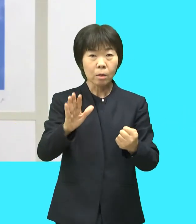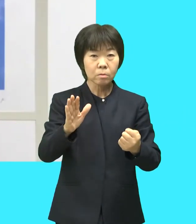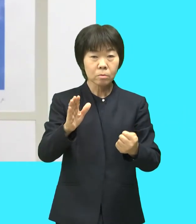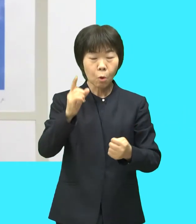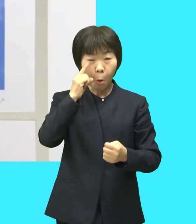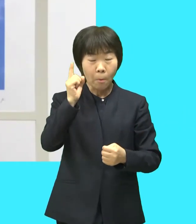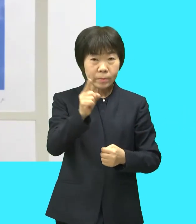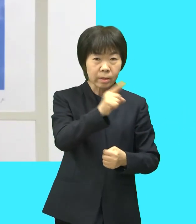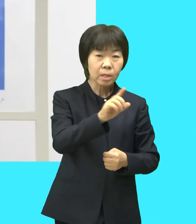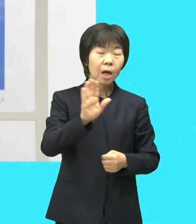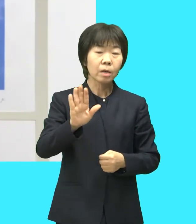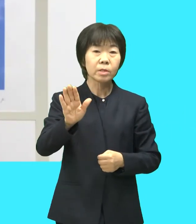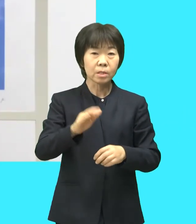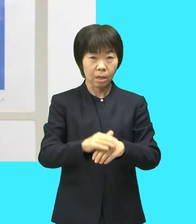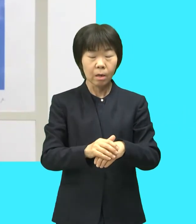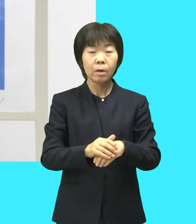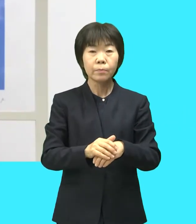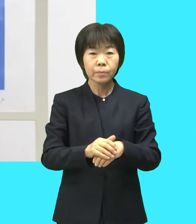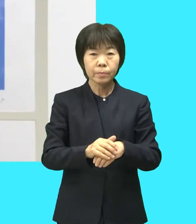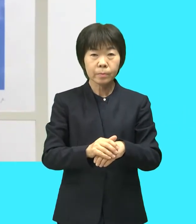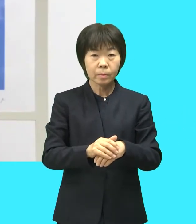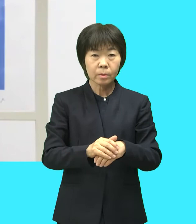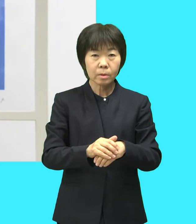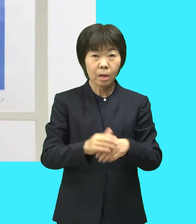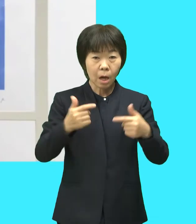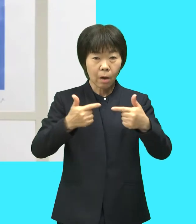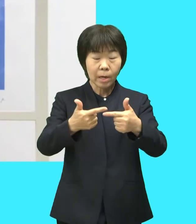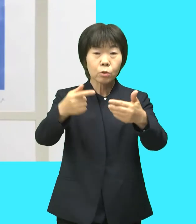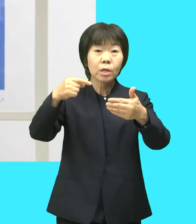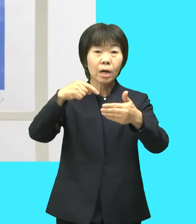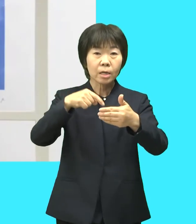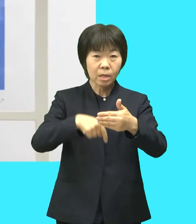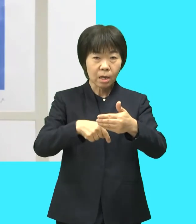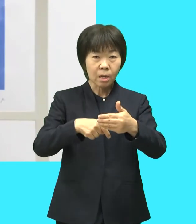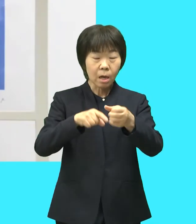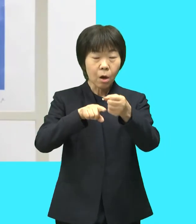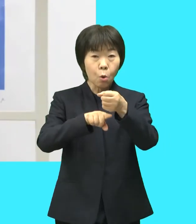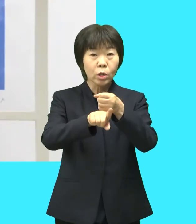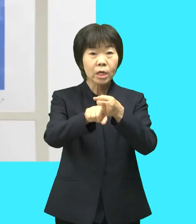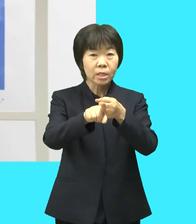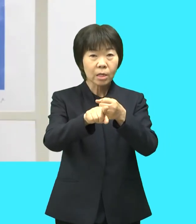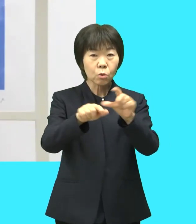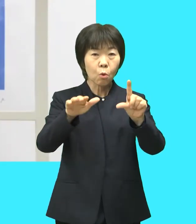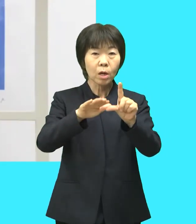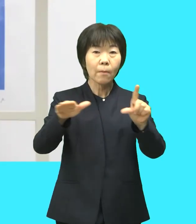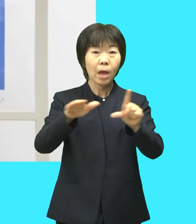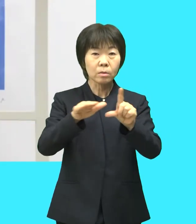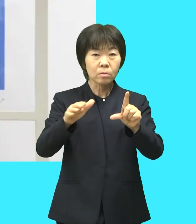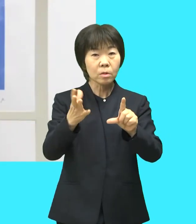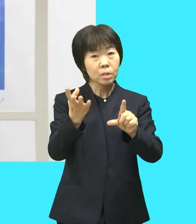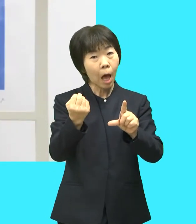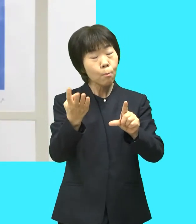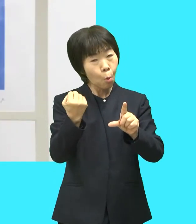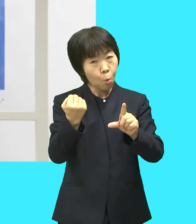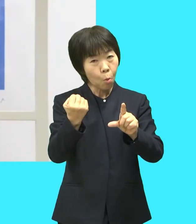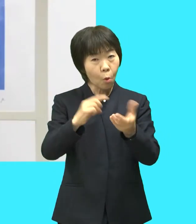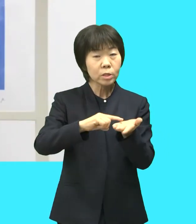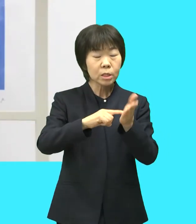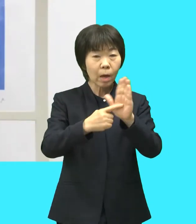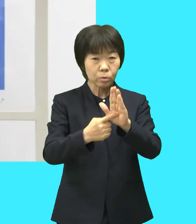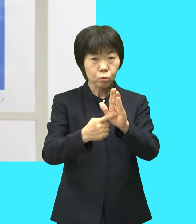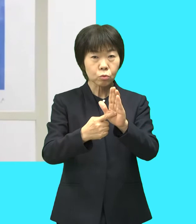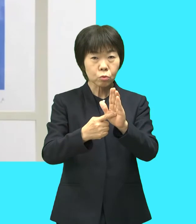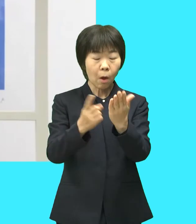の目でご覧になっていました。またバスの中で放射線のレベル何マイクロシーベルとかを示